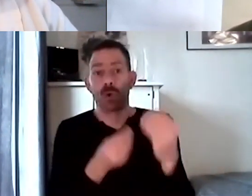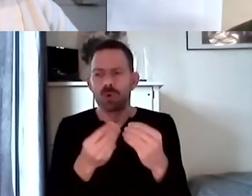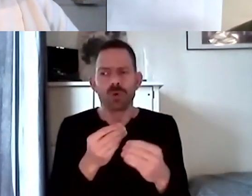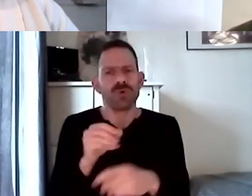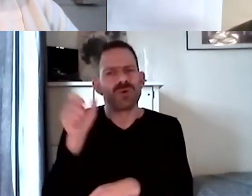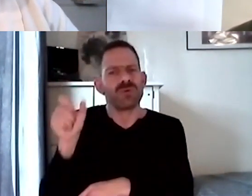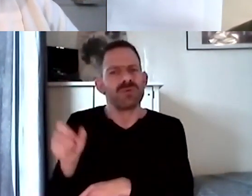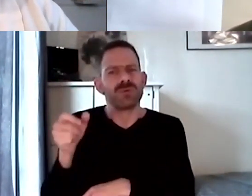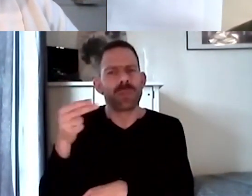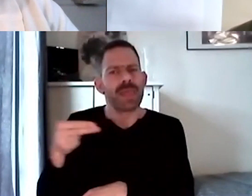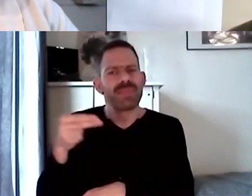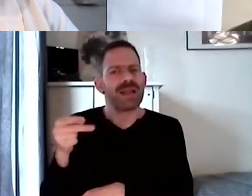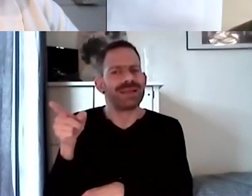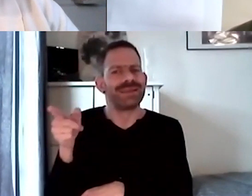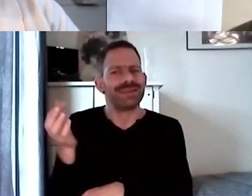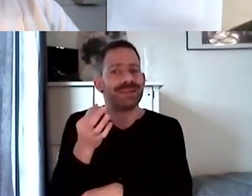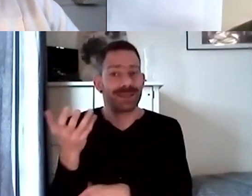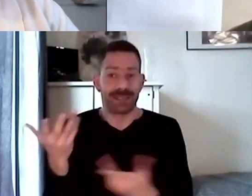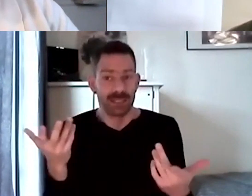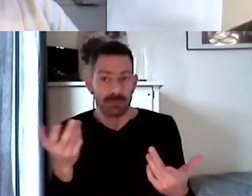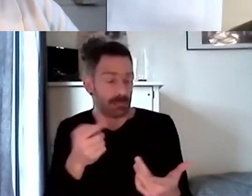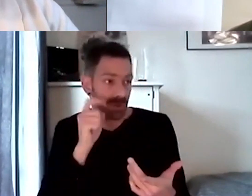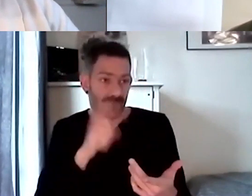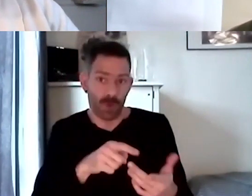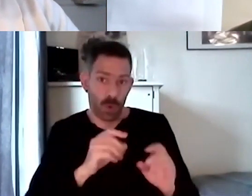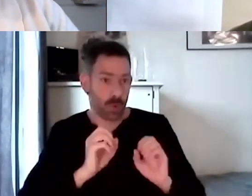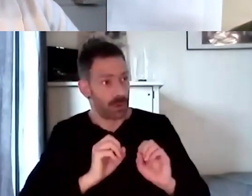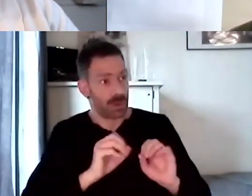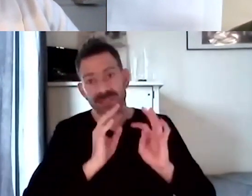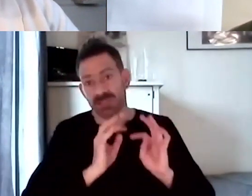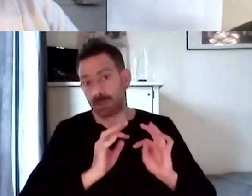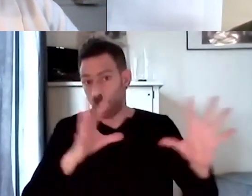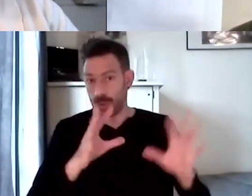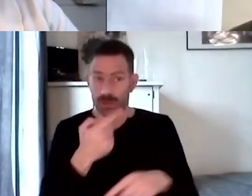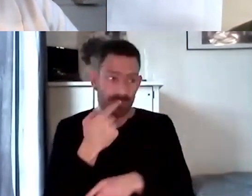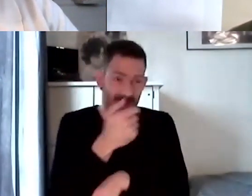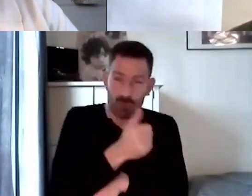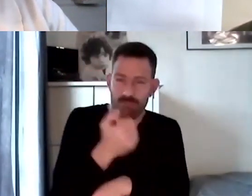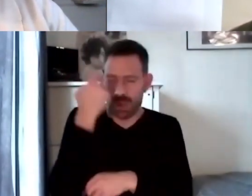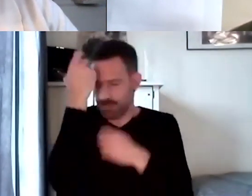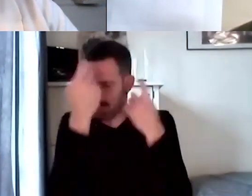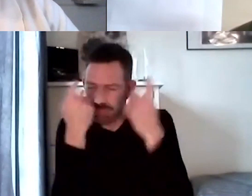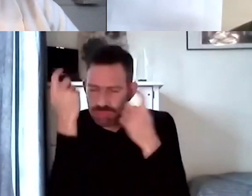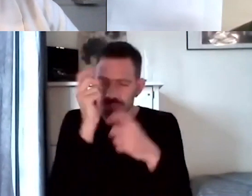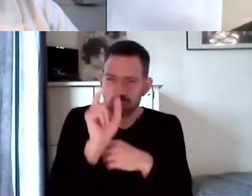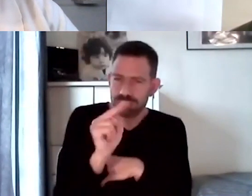as dit, elle le dit, il faut laisser le temps au temps. Les personnes vont réfléchir, mais après le bilan de compétences, elles vont quand